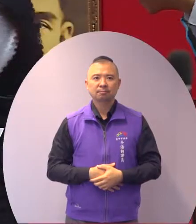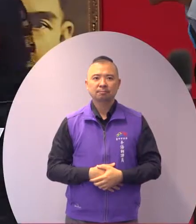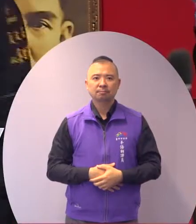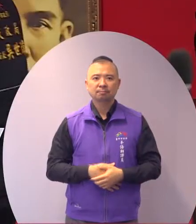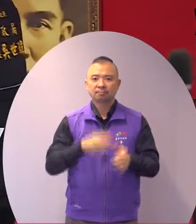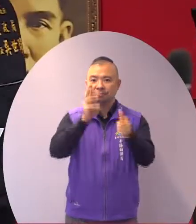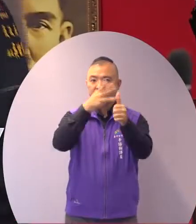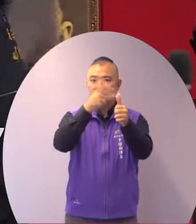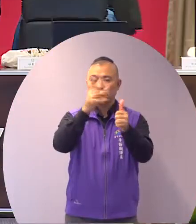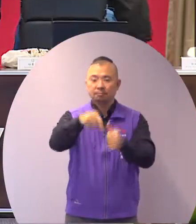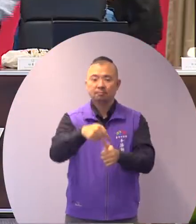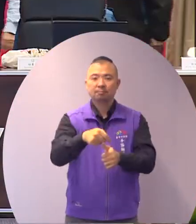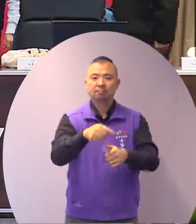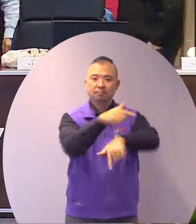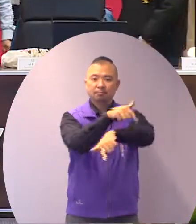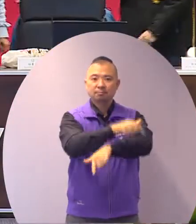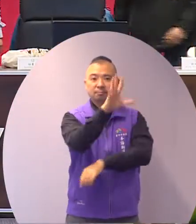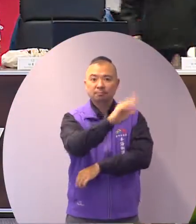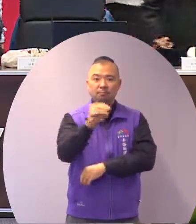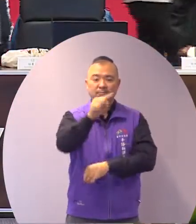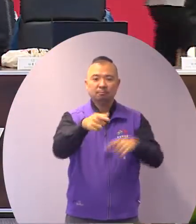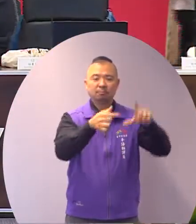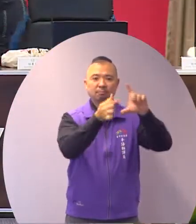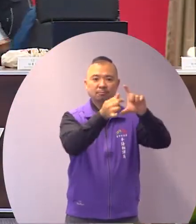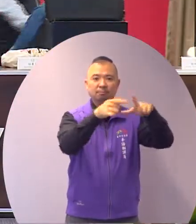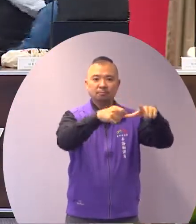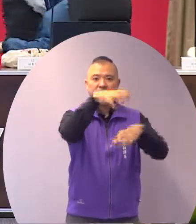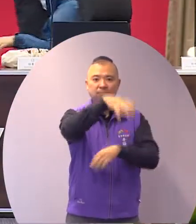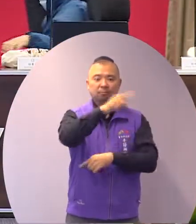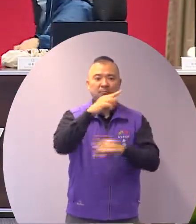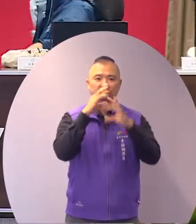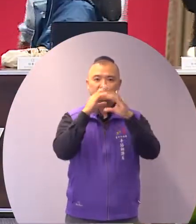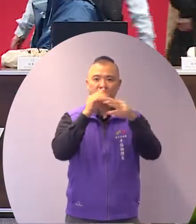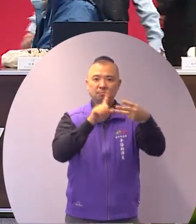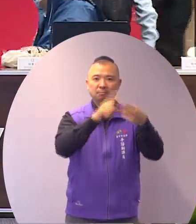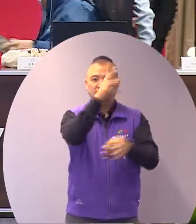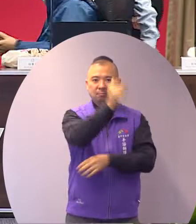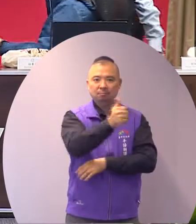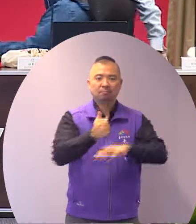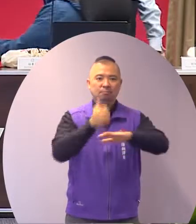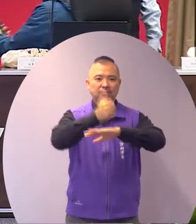第三名为南屯区公所，请肖清杰主席上台授奖。